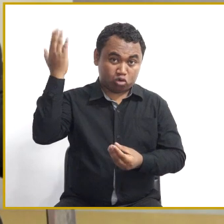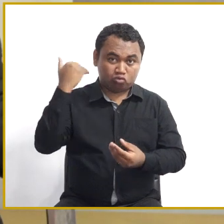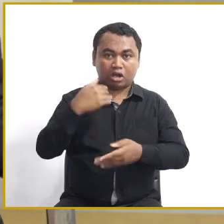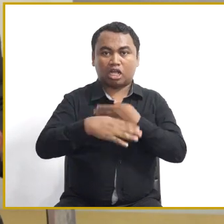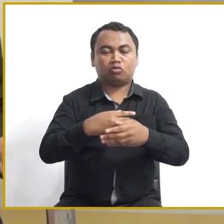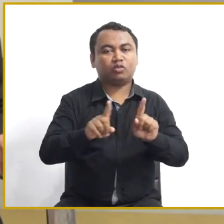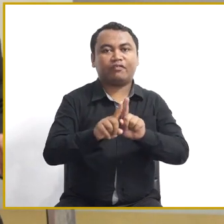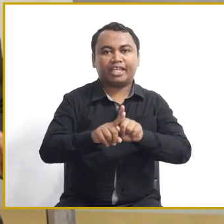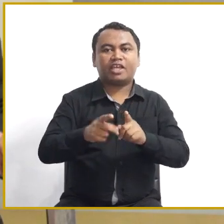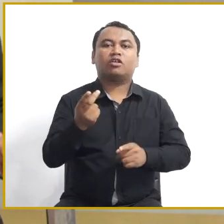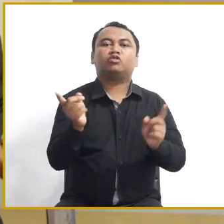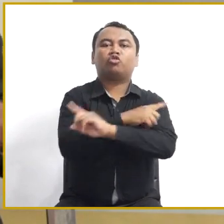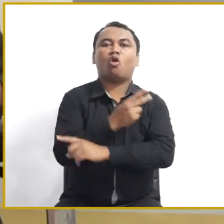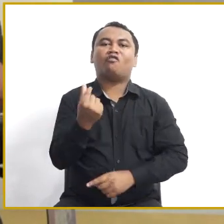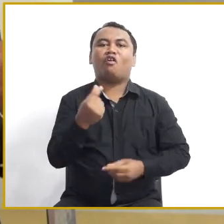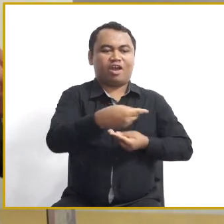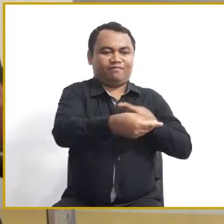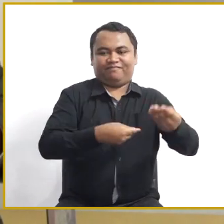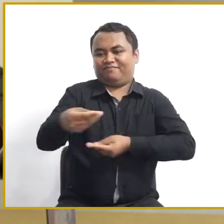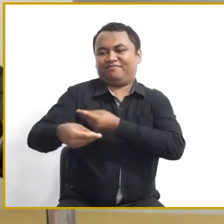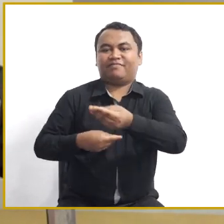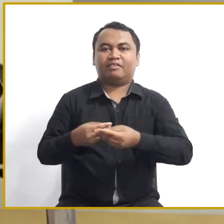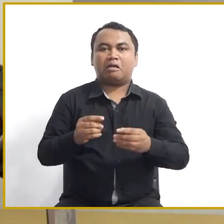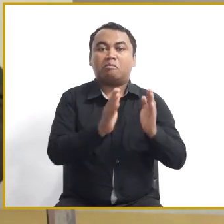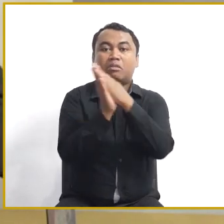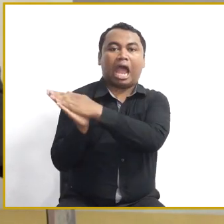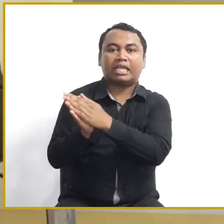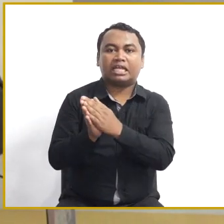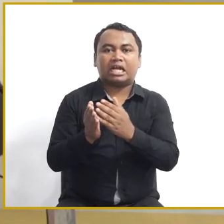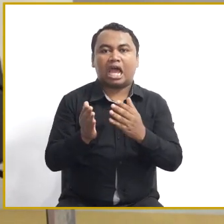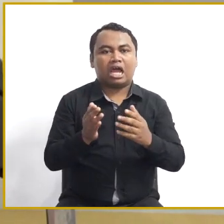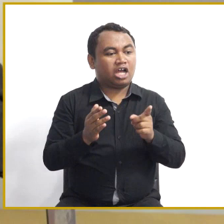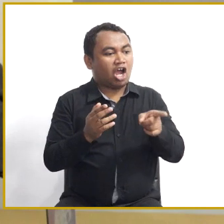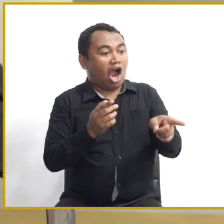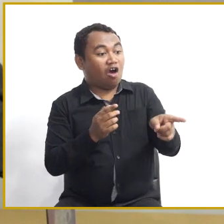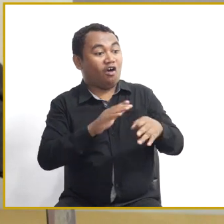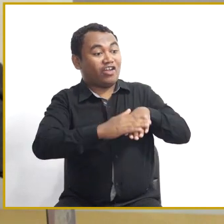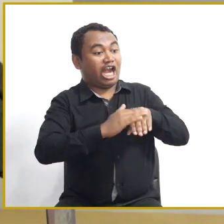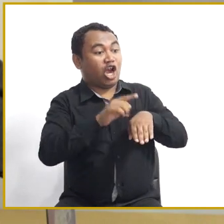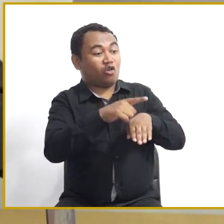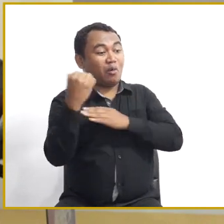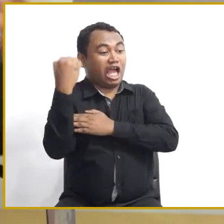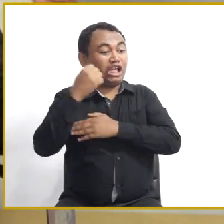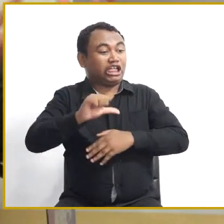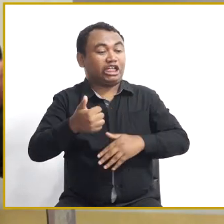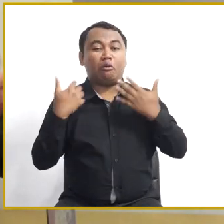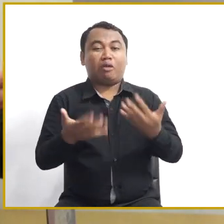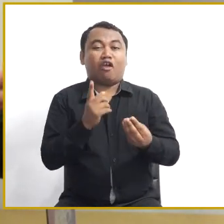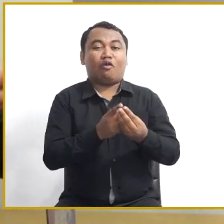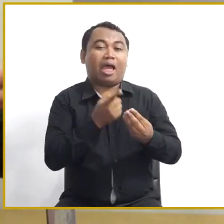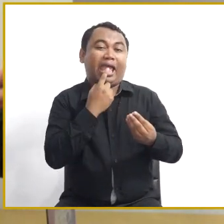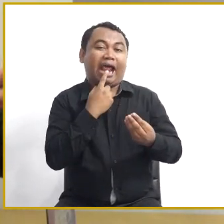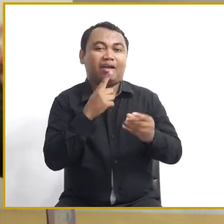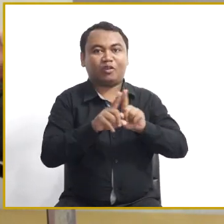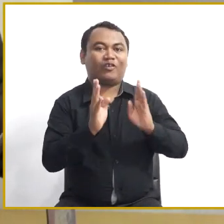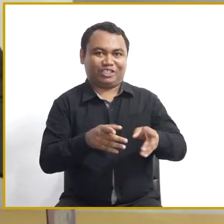ny faneraserana. Dia arakaraka ny lanja ny volamena nanan'ny firenena anankiray no hamaritana ny